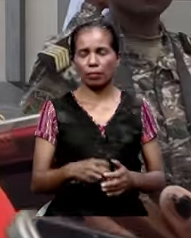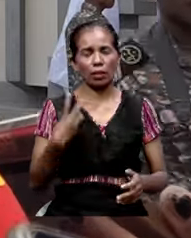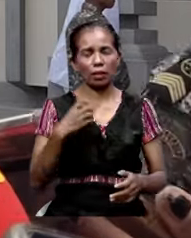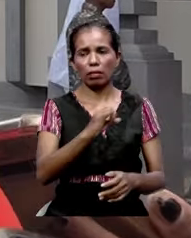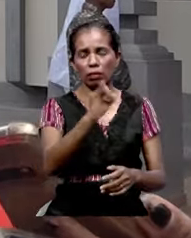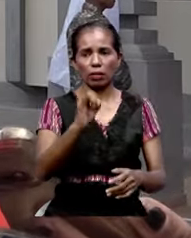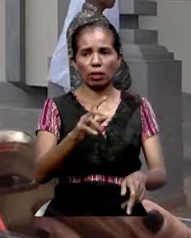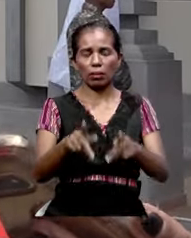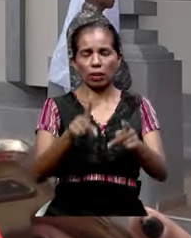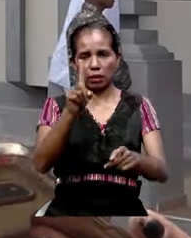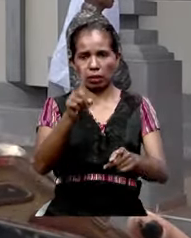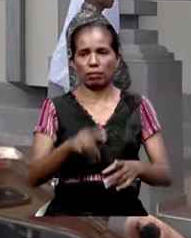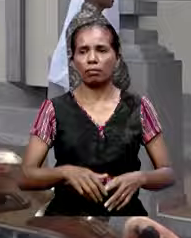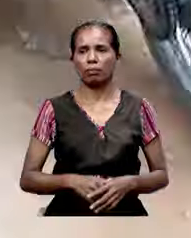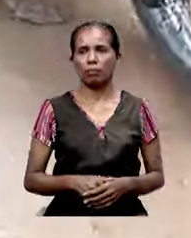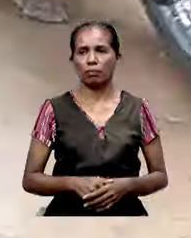orang suspek itu naik nida.